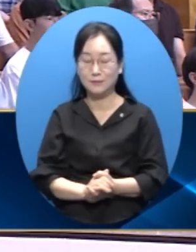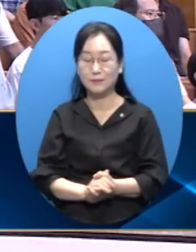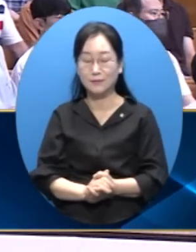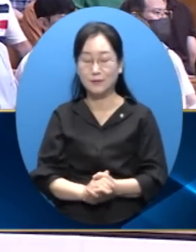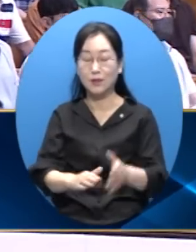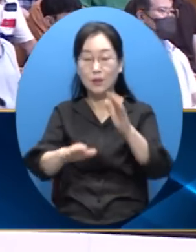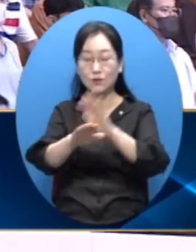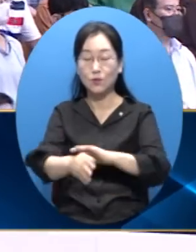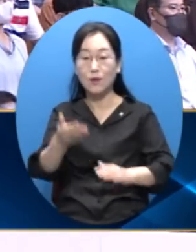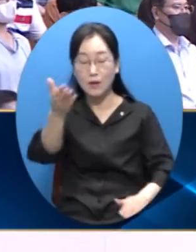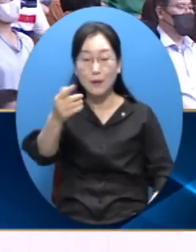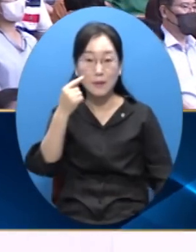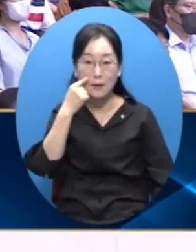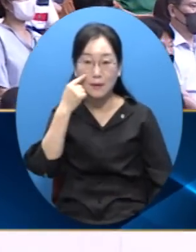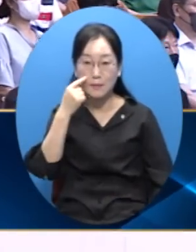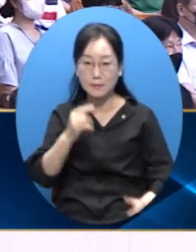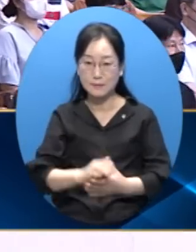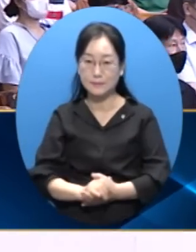손을 내밀라.